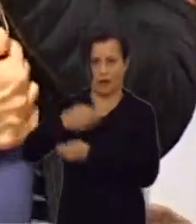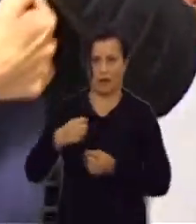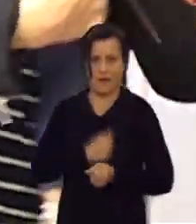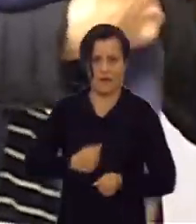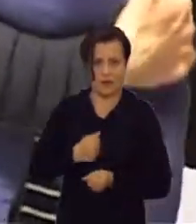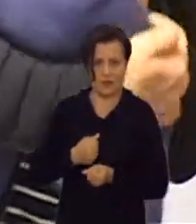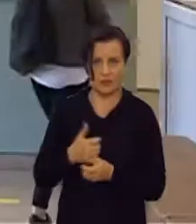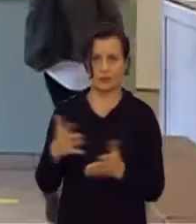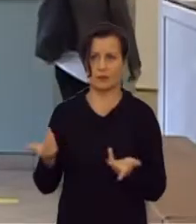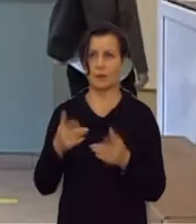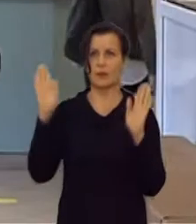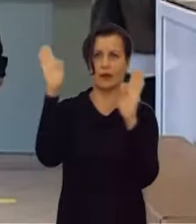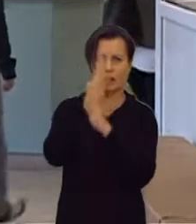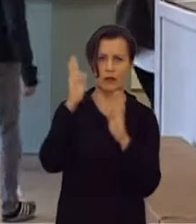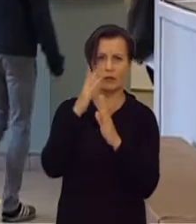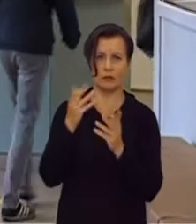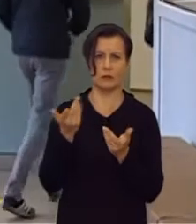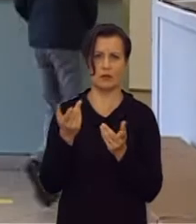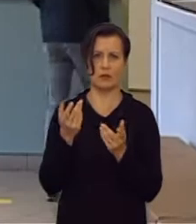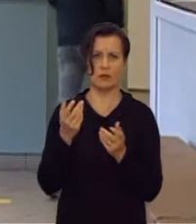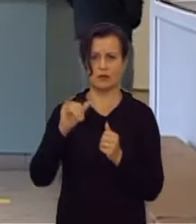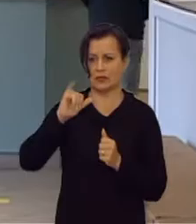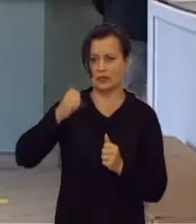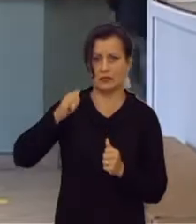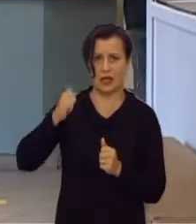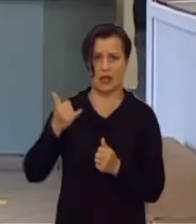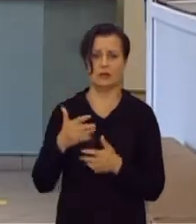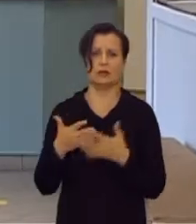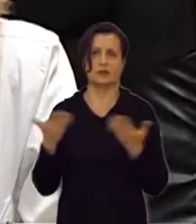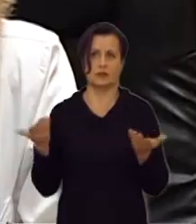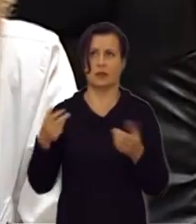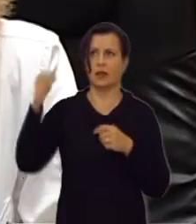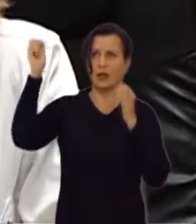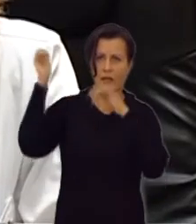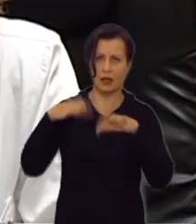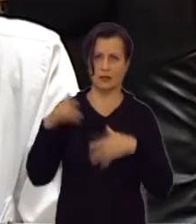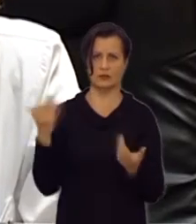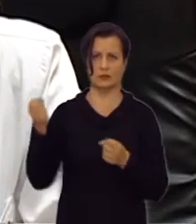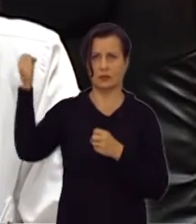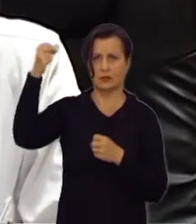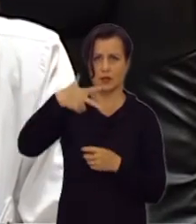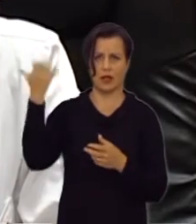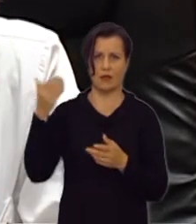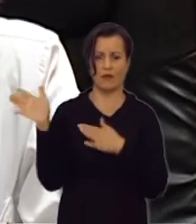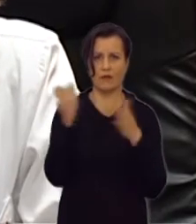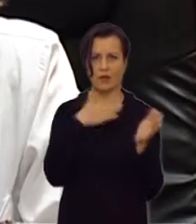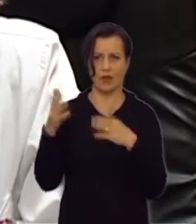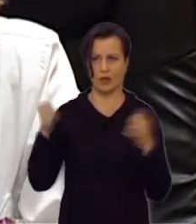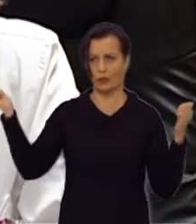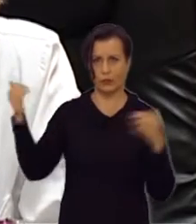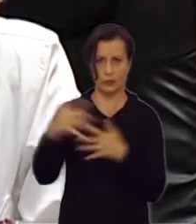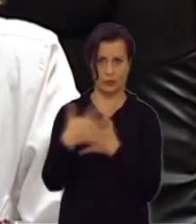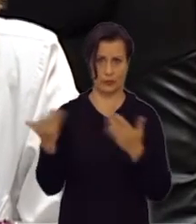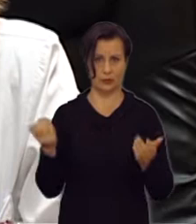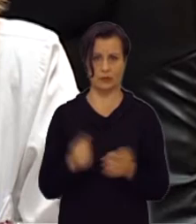virusais, gal gale klimatinės sąlygos yra tokios, kad tai lietus, tai saulė, tai vėjas, tai skersvėjai.